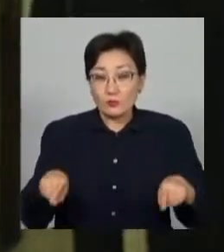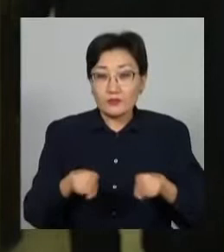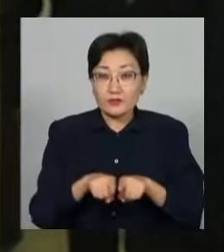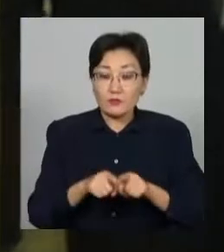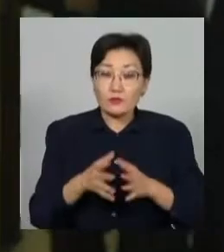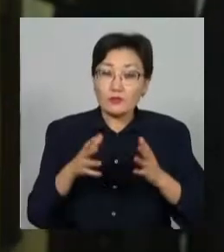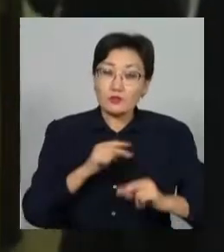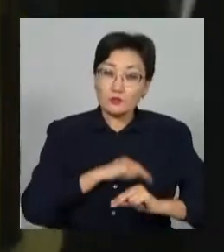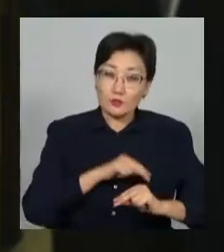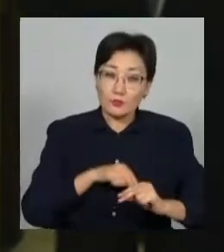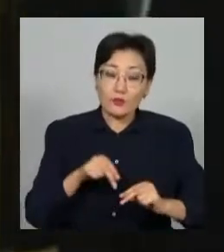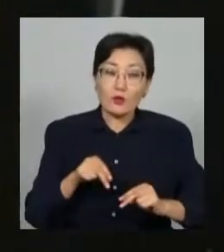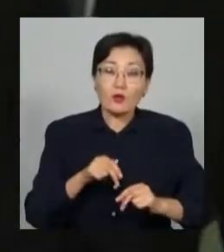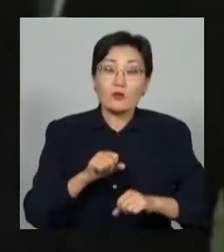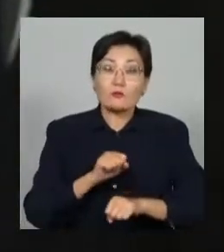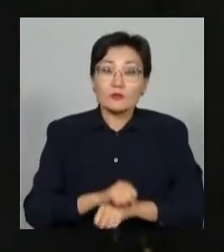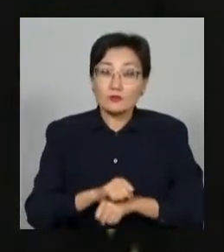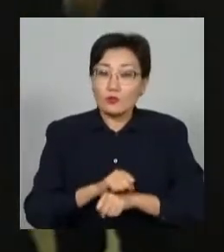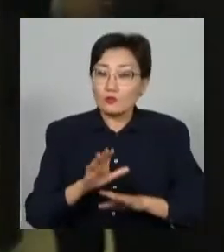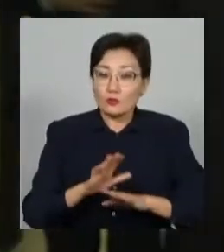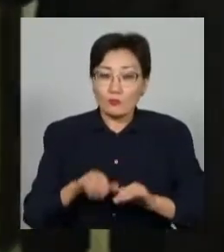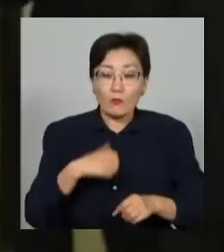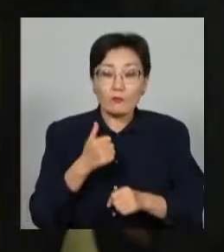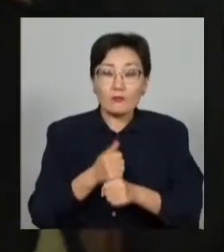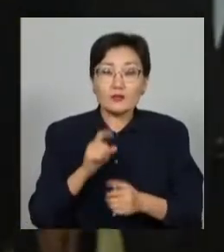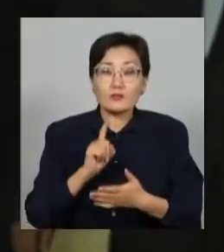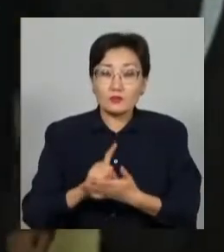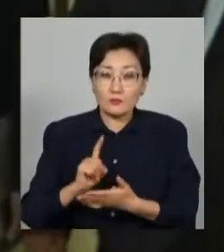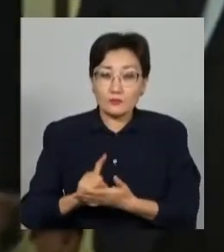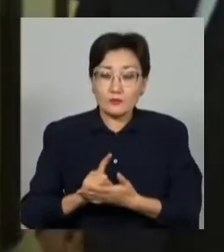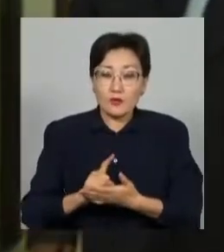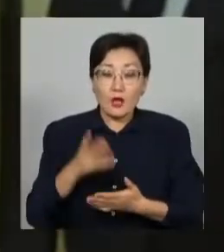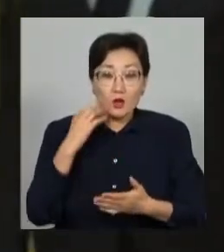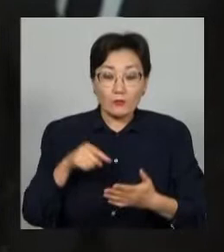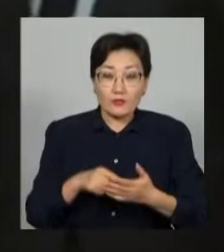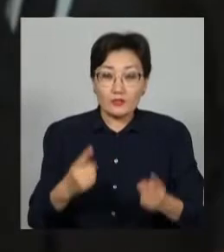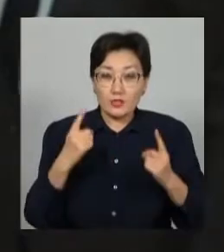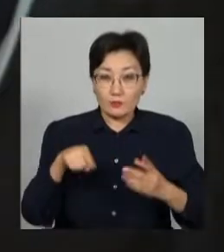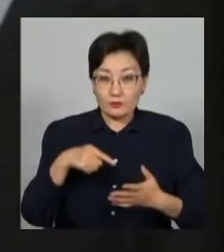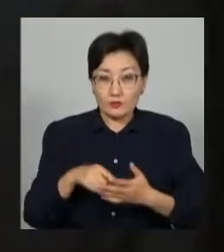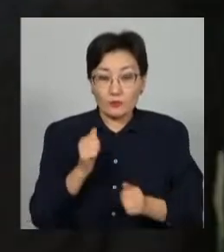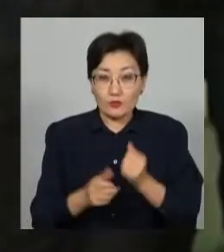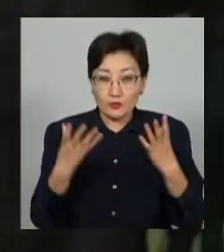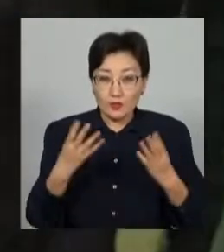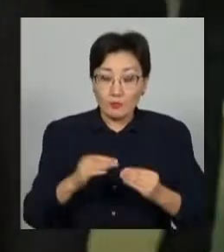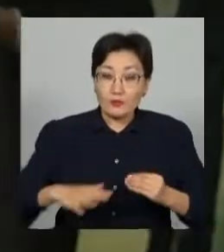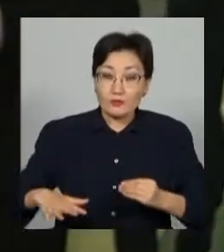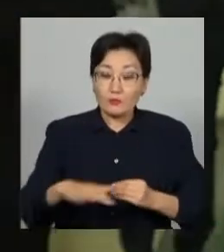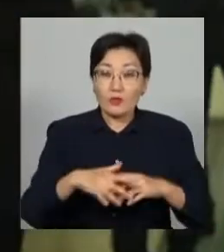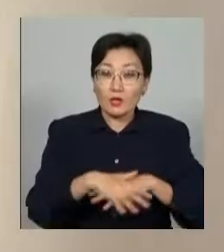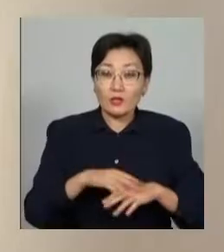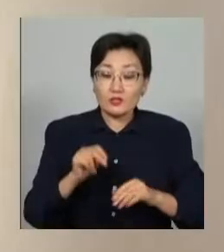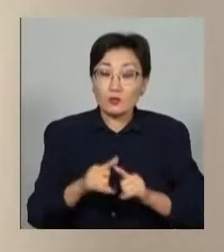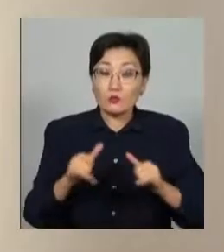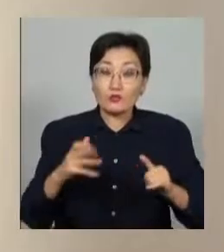керек екенін көрсетеді. Бизнеске көңіл бөлуіміз қажет. Шағын және орта бизнес нысандары республика бойынша осы Алматыда ең көп